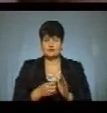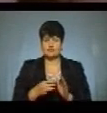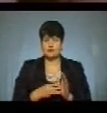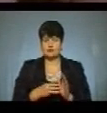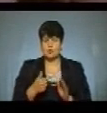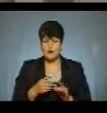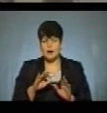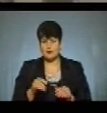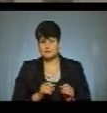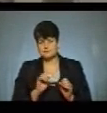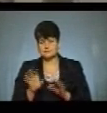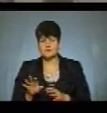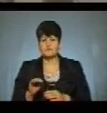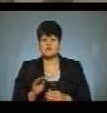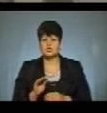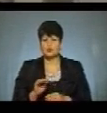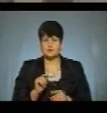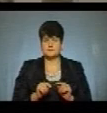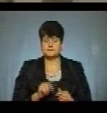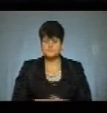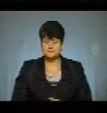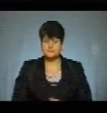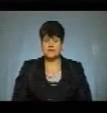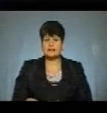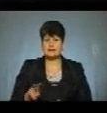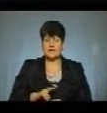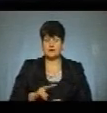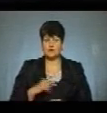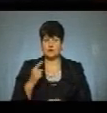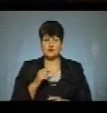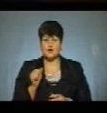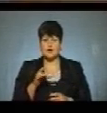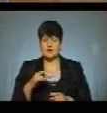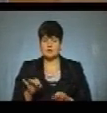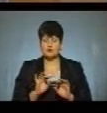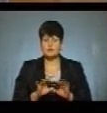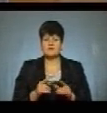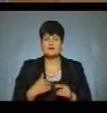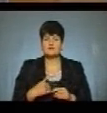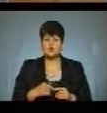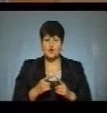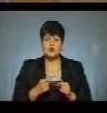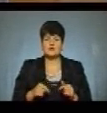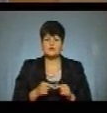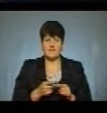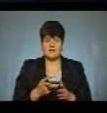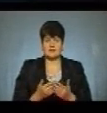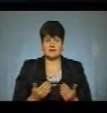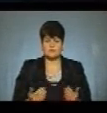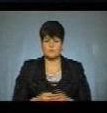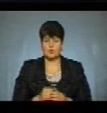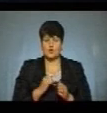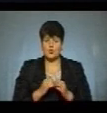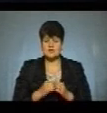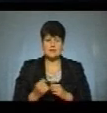почали виходити в Житомирі. Директор обласного державного архіву Федір Полянський розповів, для чого організували виставку. Кожне